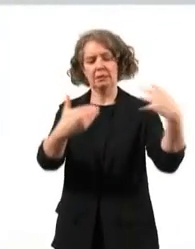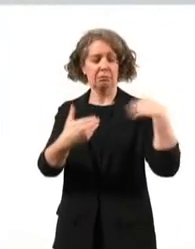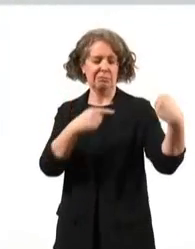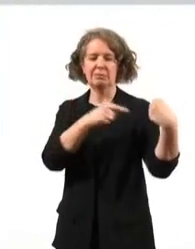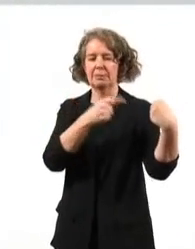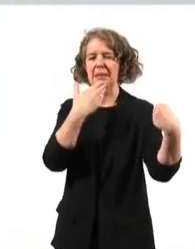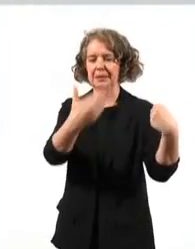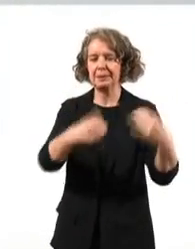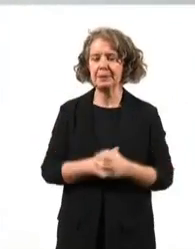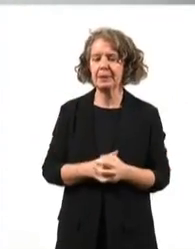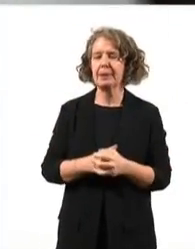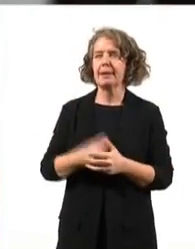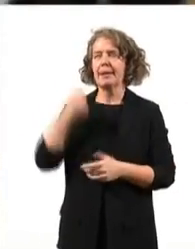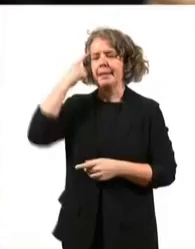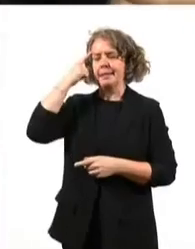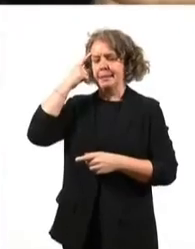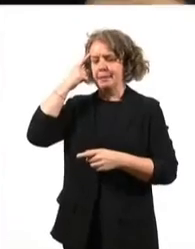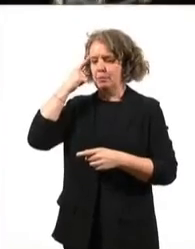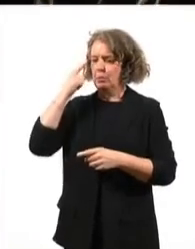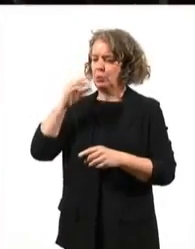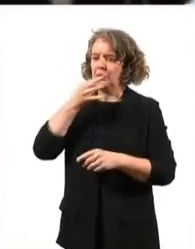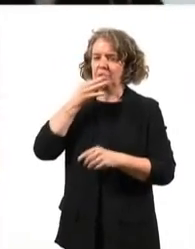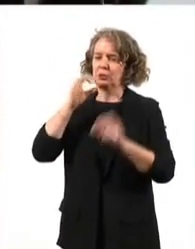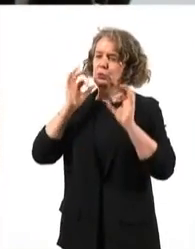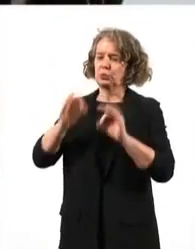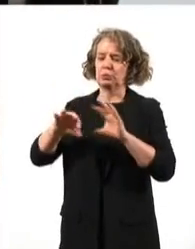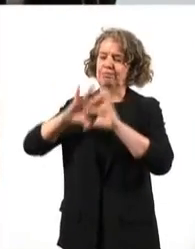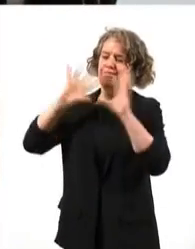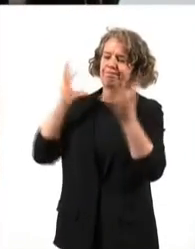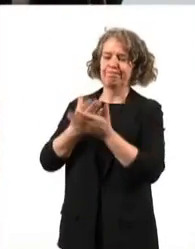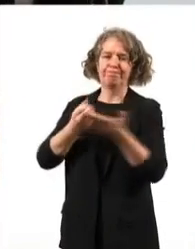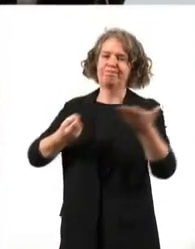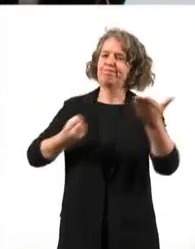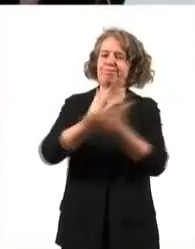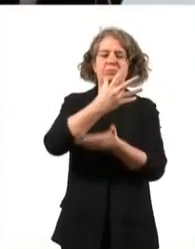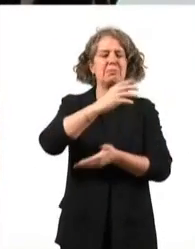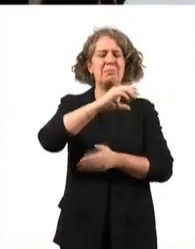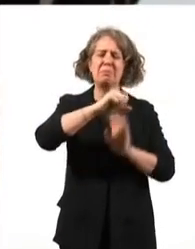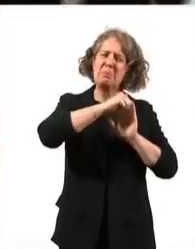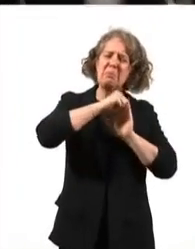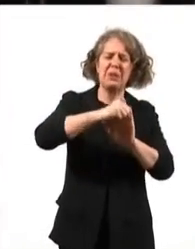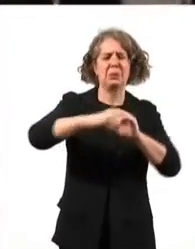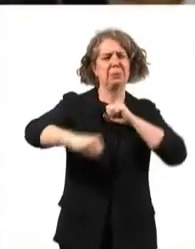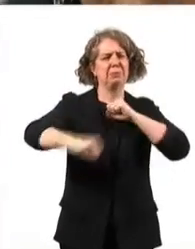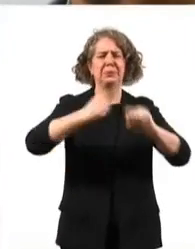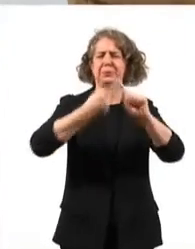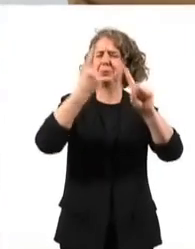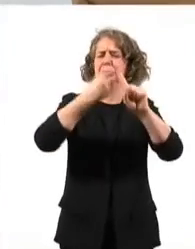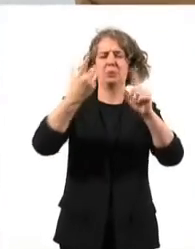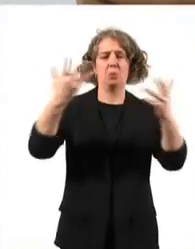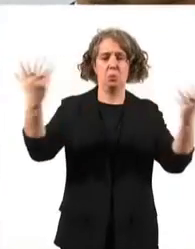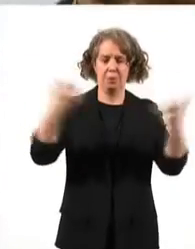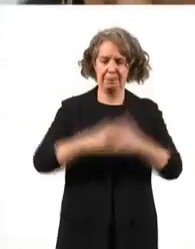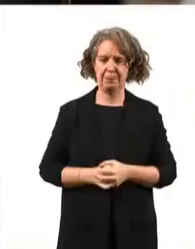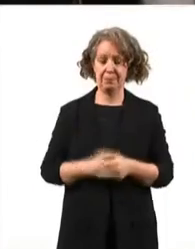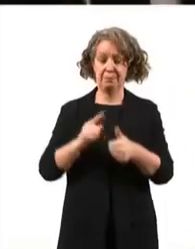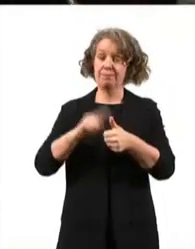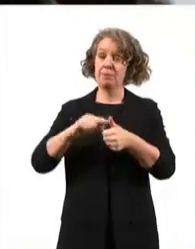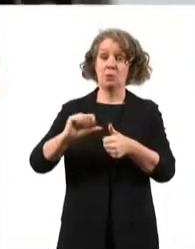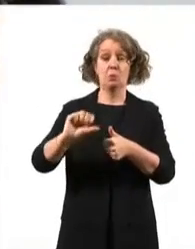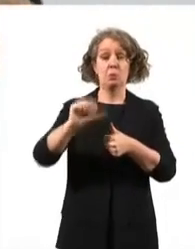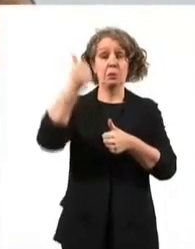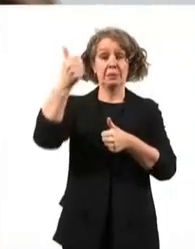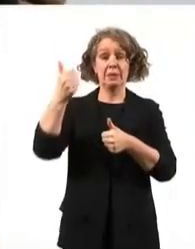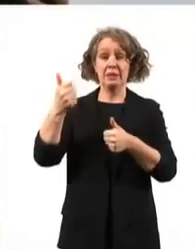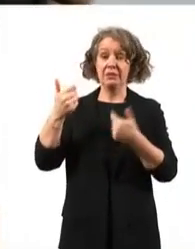on s'est vraiment dit que c'était une bonne opportunité de vous faire remonter deux enjeux prioritaires. Le premier enjeu, c'est on a accompagné